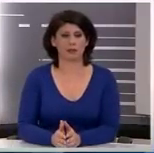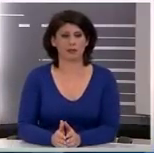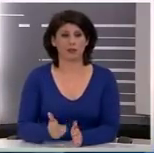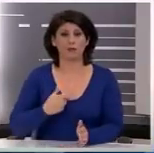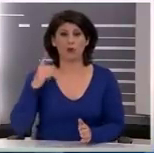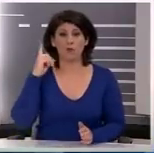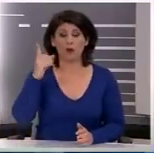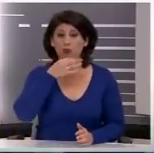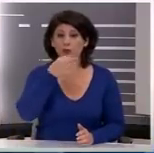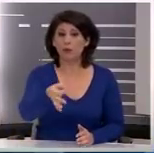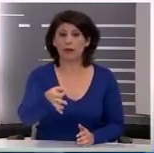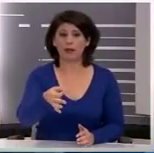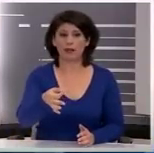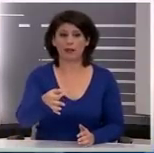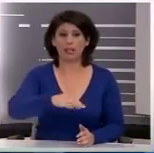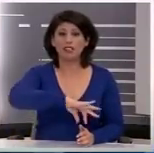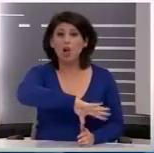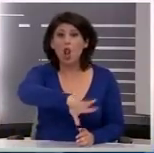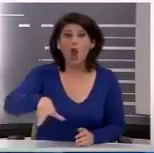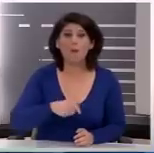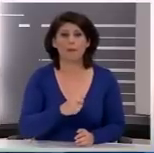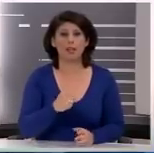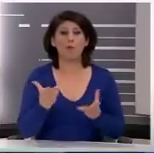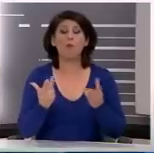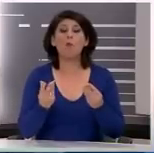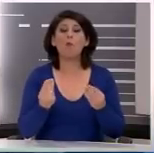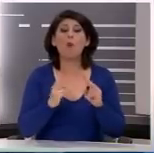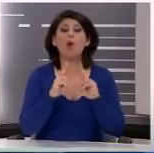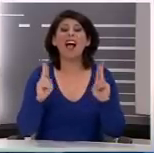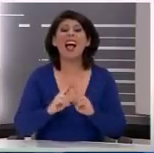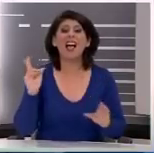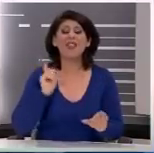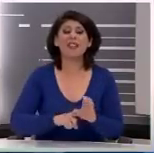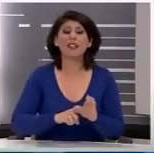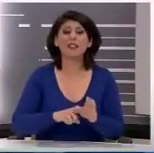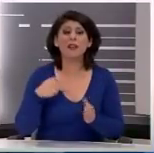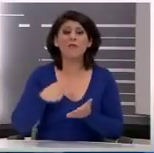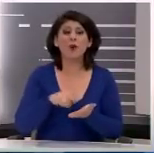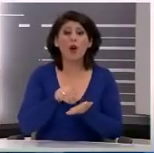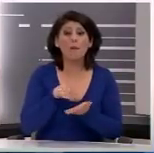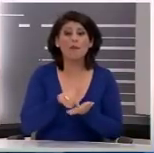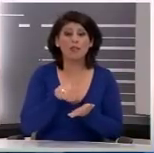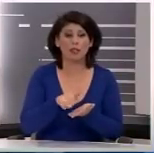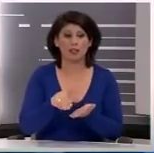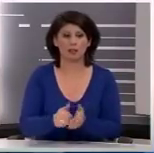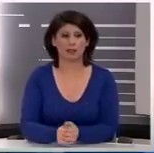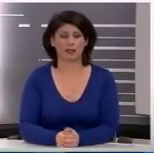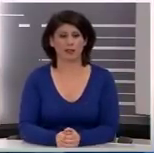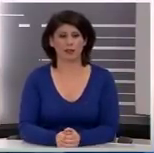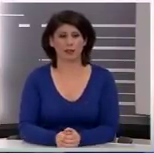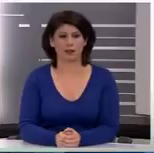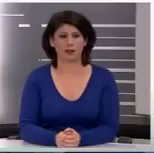Ήμουν ο πρώτος που μίλησε για την κλοπή των πολυεθνικών και τη φοροαποφυγή.